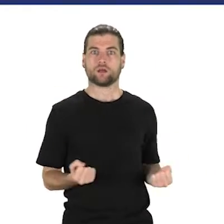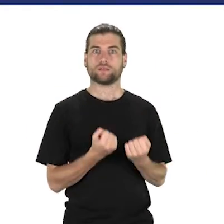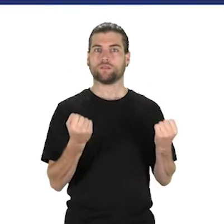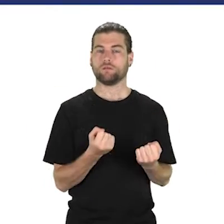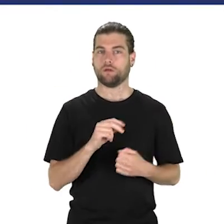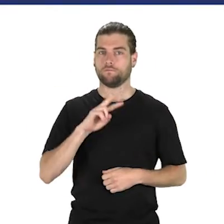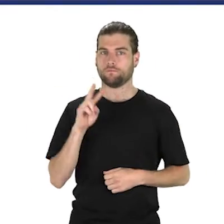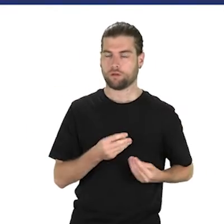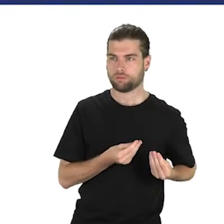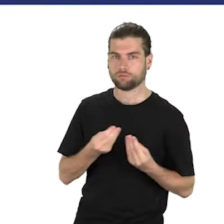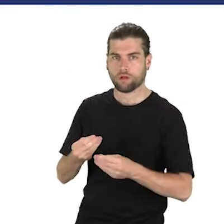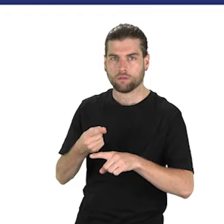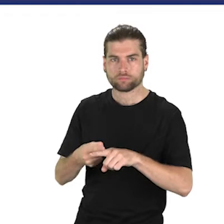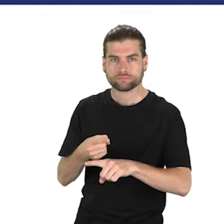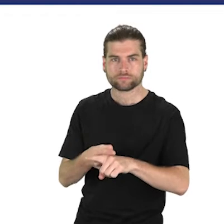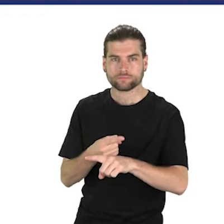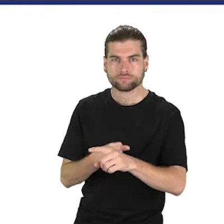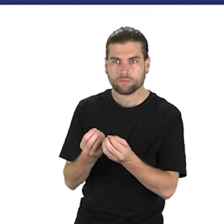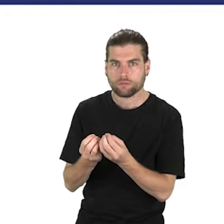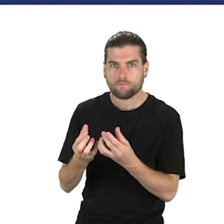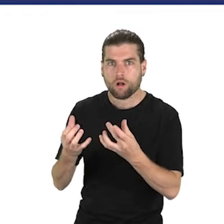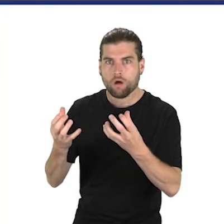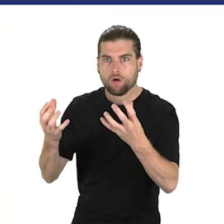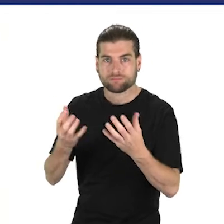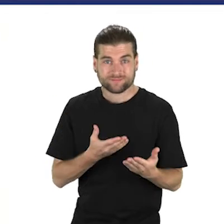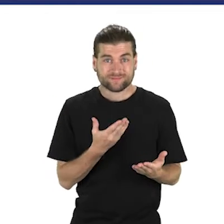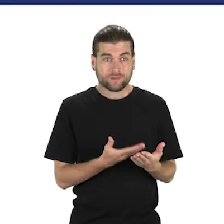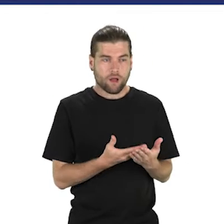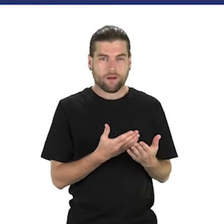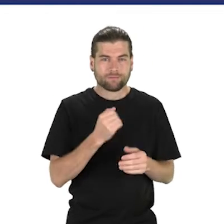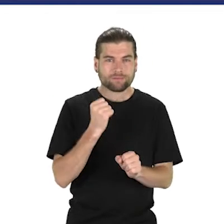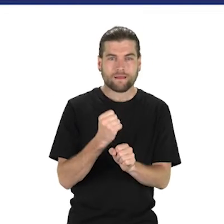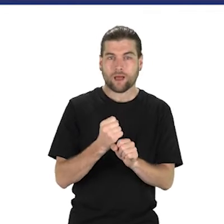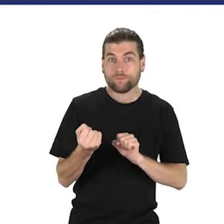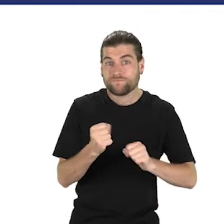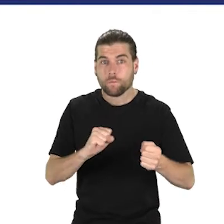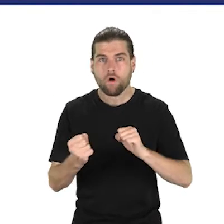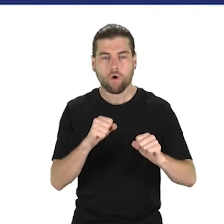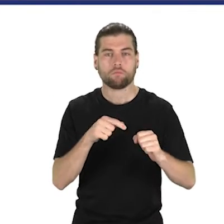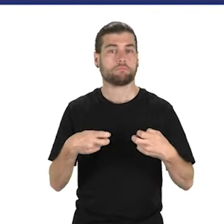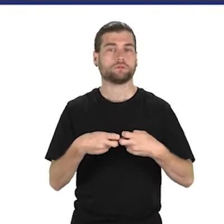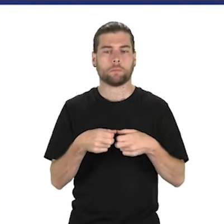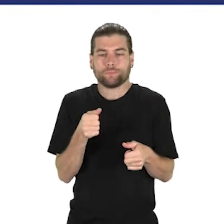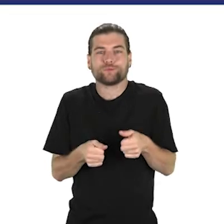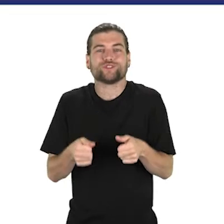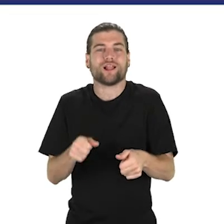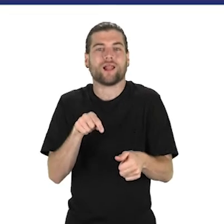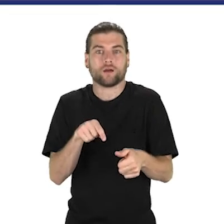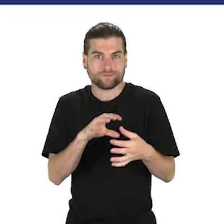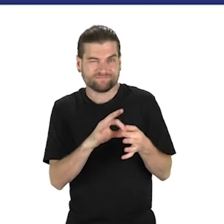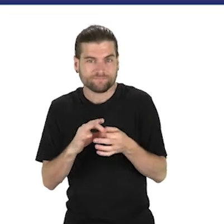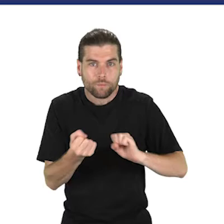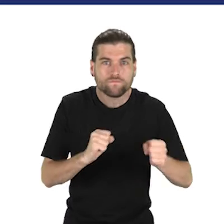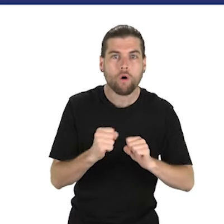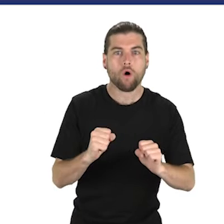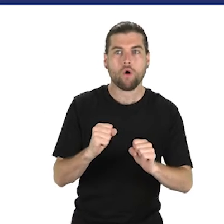d'activité, honnêtement, il a développé au fur et à mesure. Et là, dans ce genre de choses, c'est plus travailler la motricité, par exemple, les puzzles,